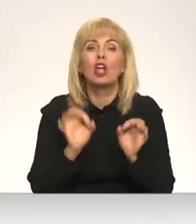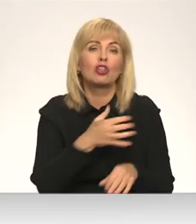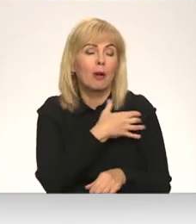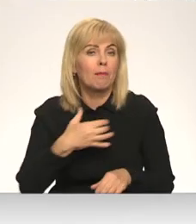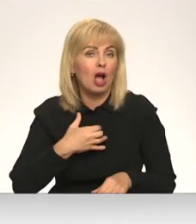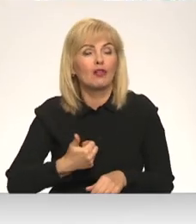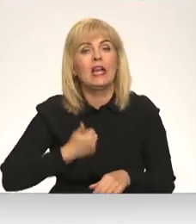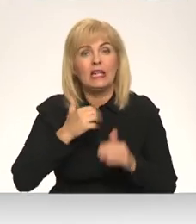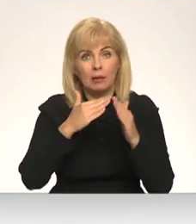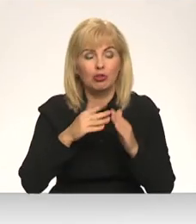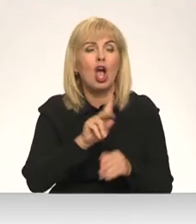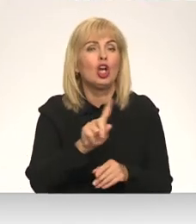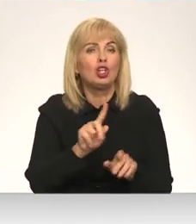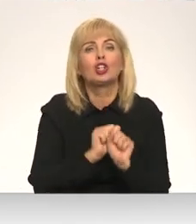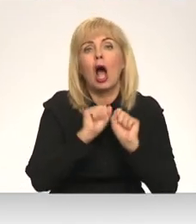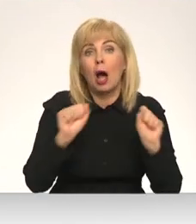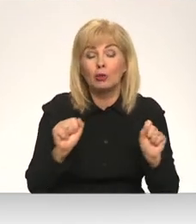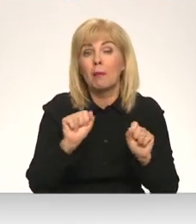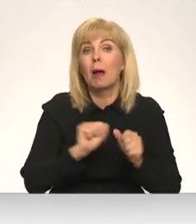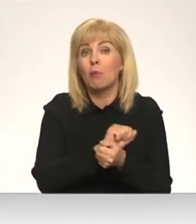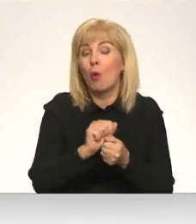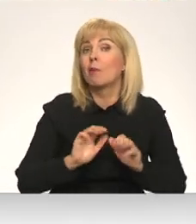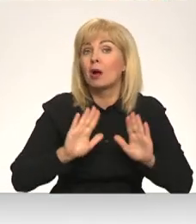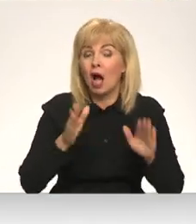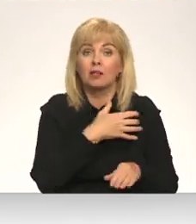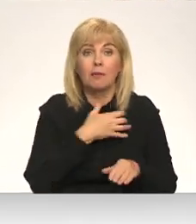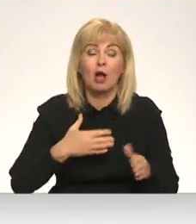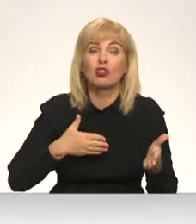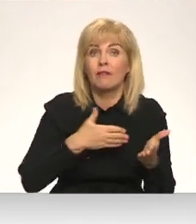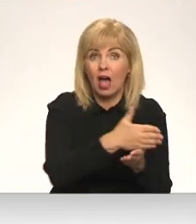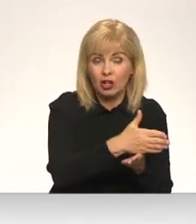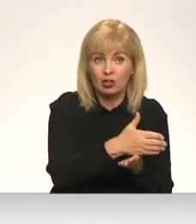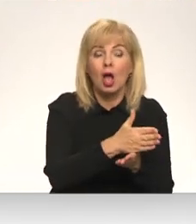gan esot apdrošināti un bojājumu gadījumā pašvaldība versīsies pēc